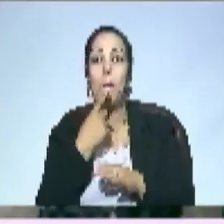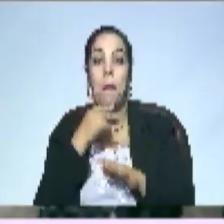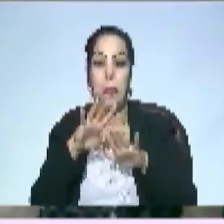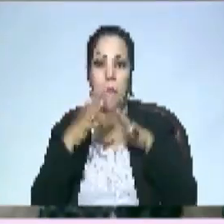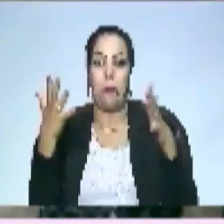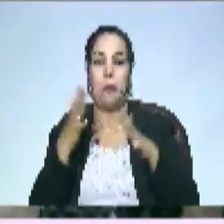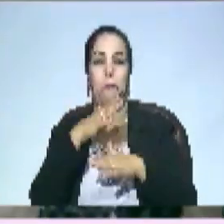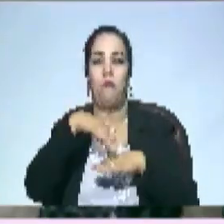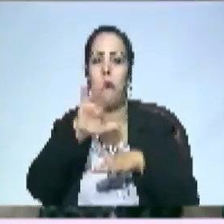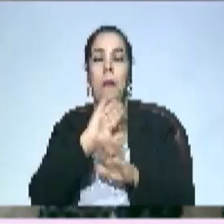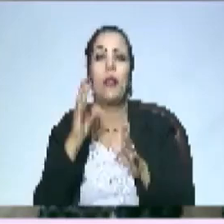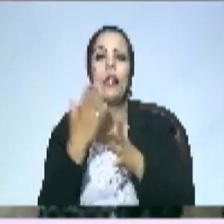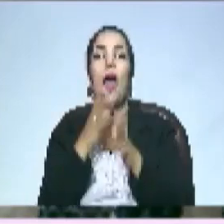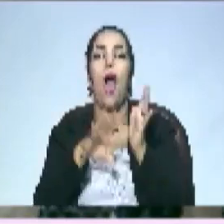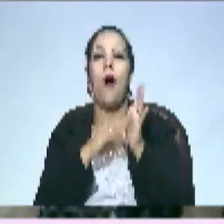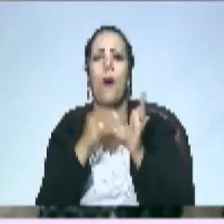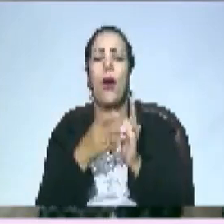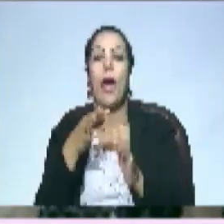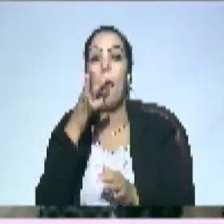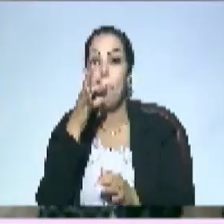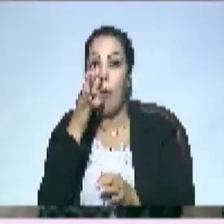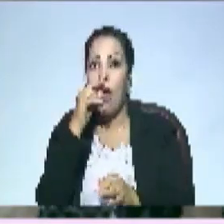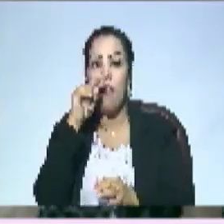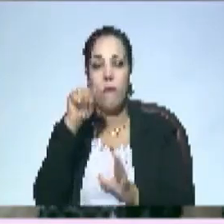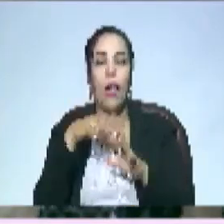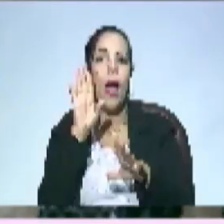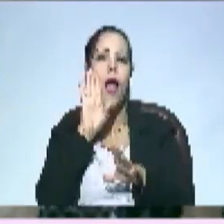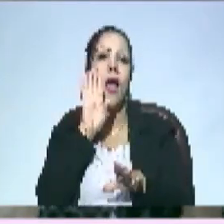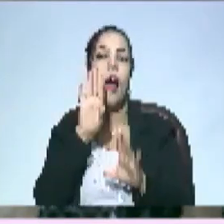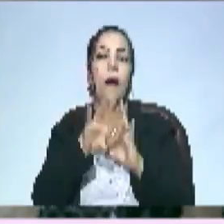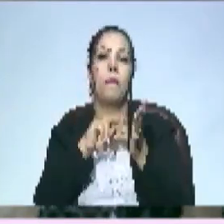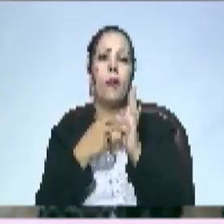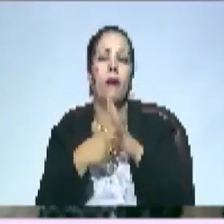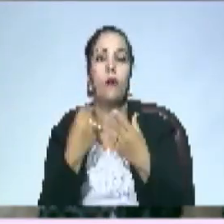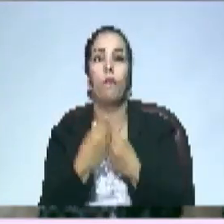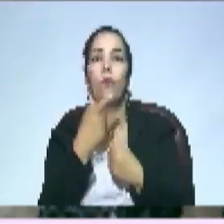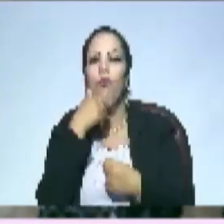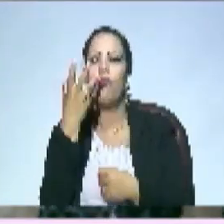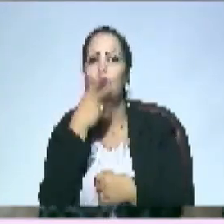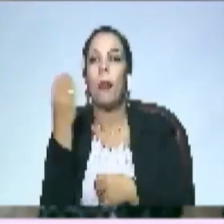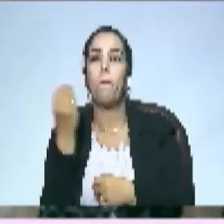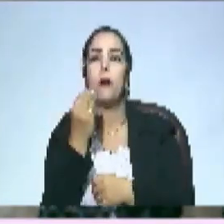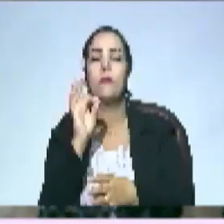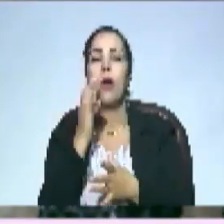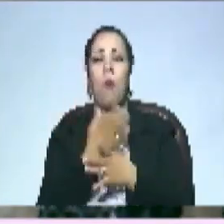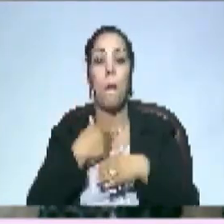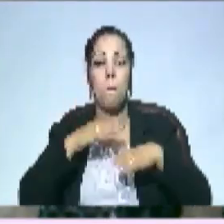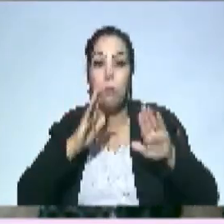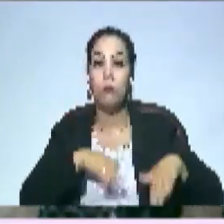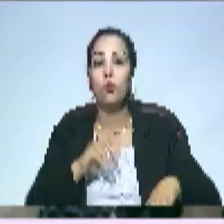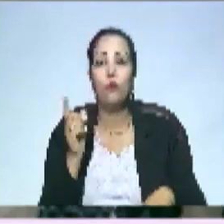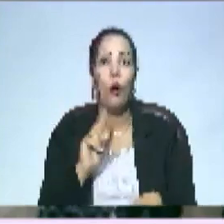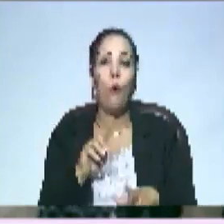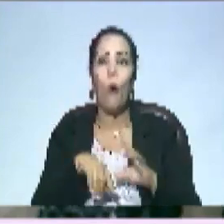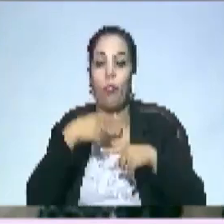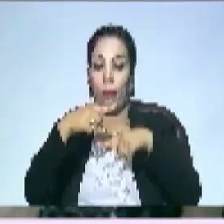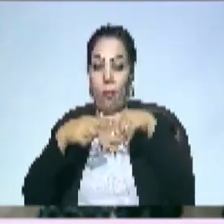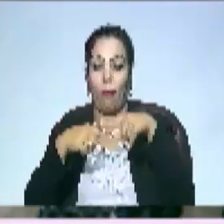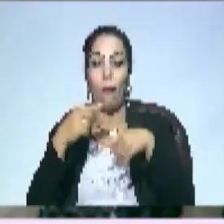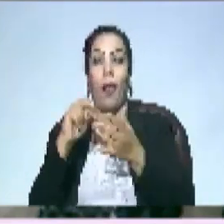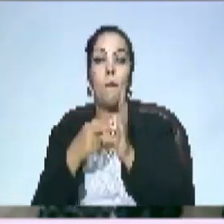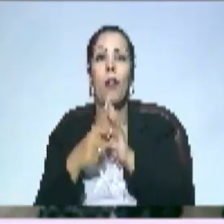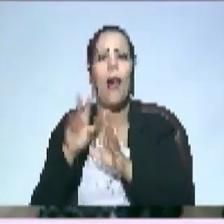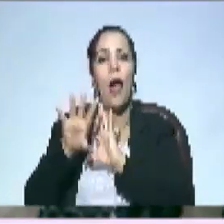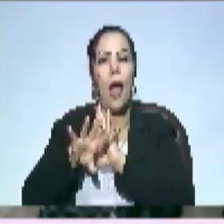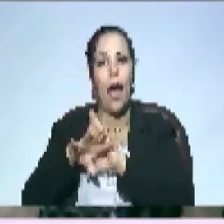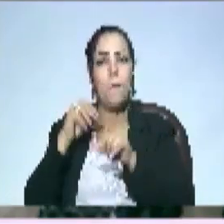حاجة الكانالوني الحادق الشيف ورانا نعمله ازاي، طريقته بسيطة خالص. واللي مش متوفر عنده الكانالوني الجاهز، ممكن ان